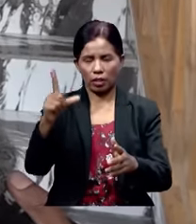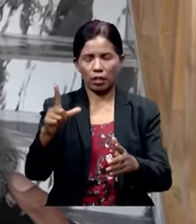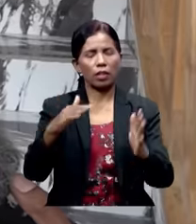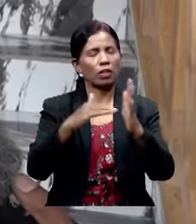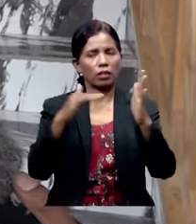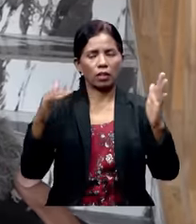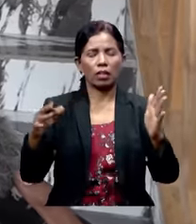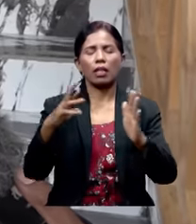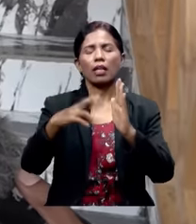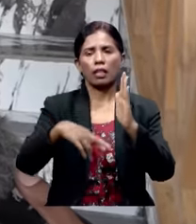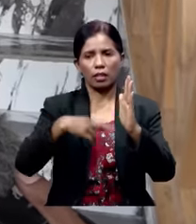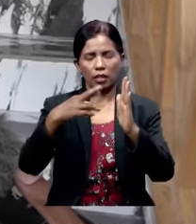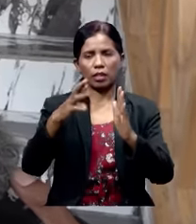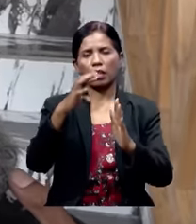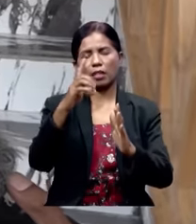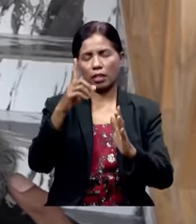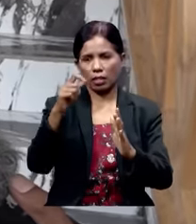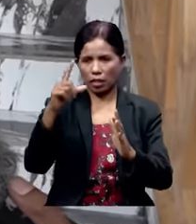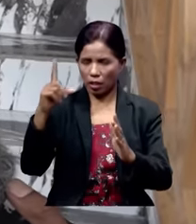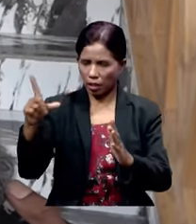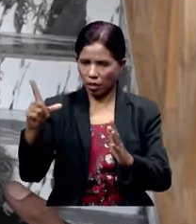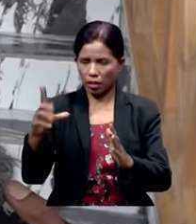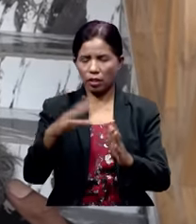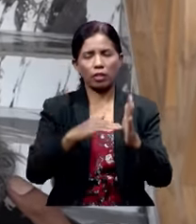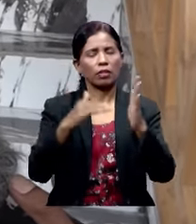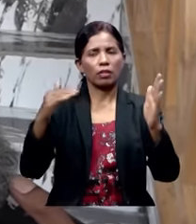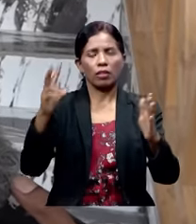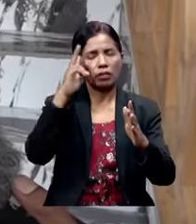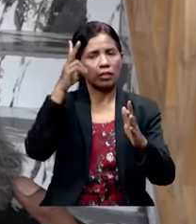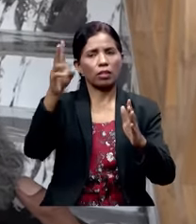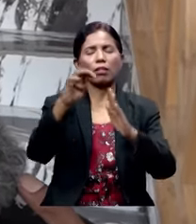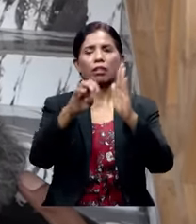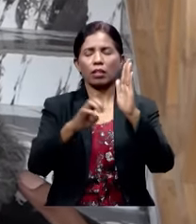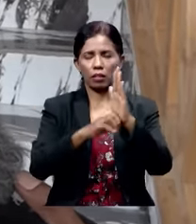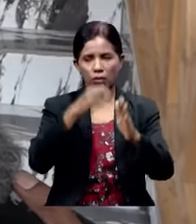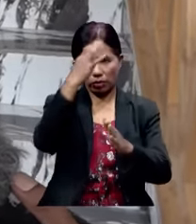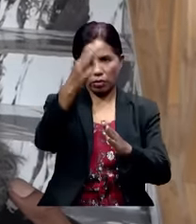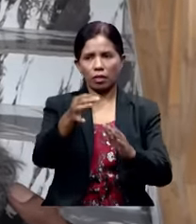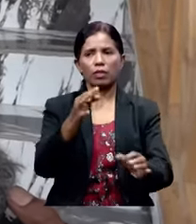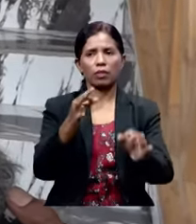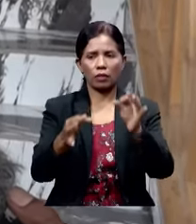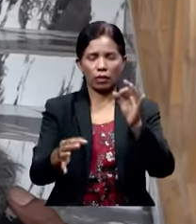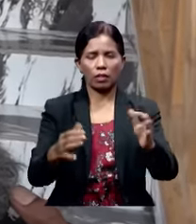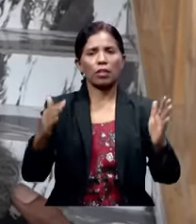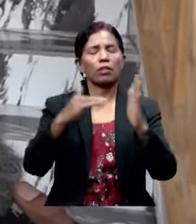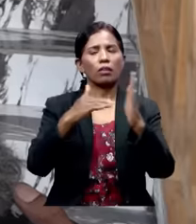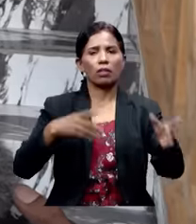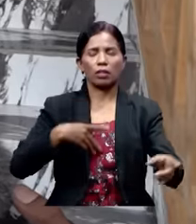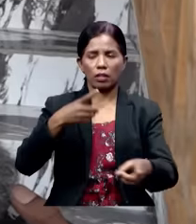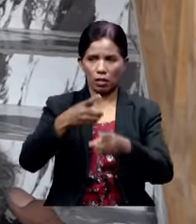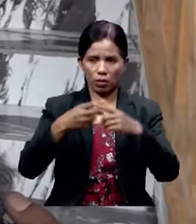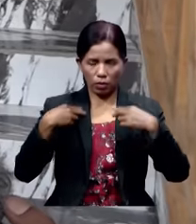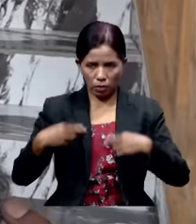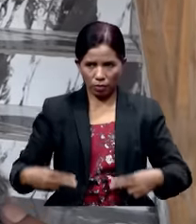prinsipu republik demokratiku dene nia kontrario visaun estadu ne ba oen nia kuando nia kontra direitus humanos